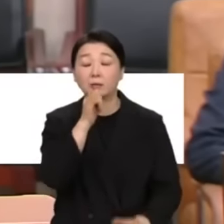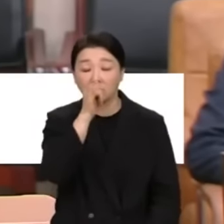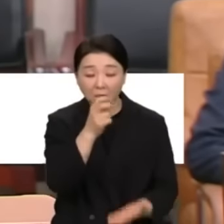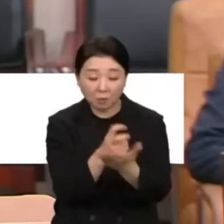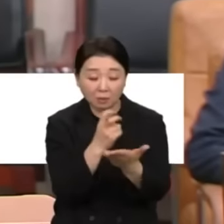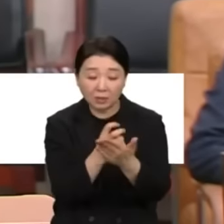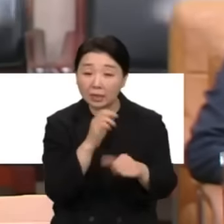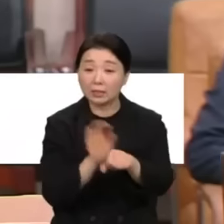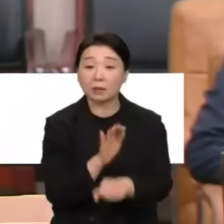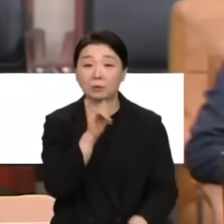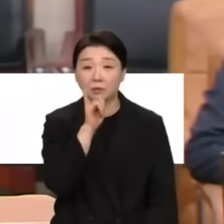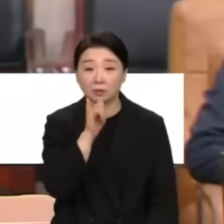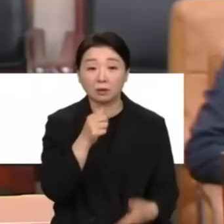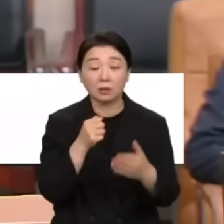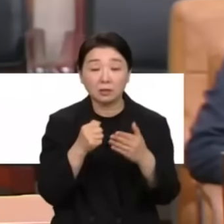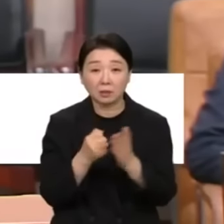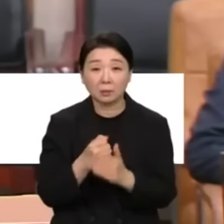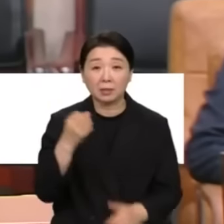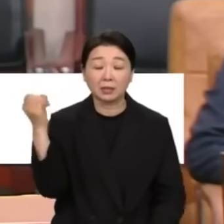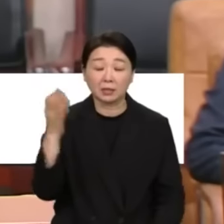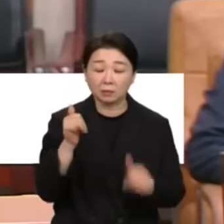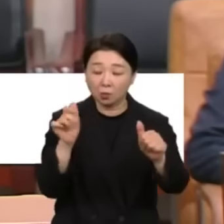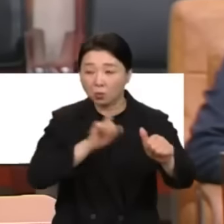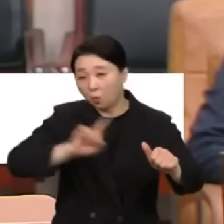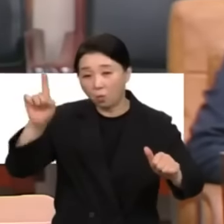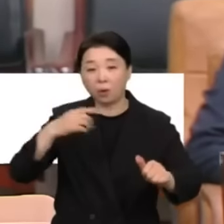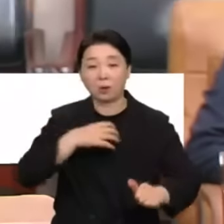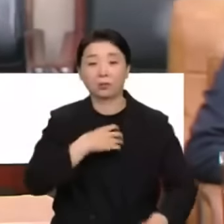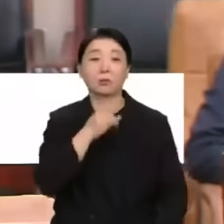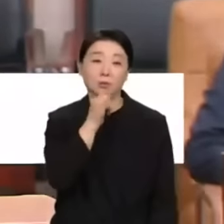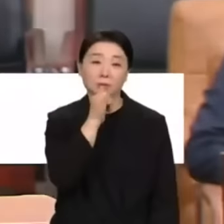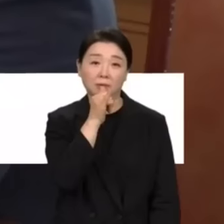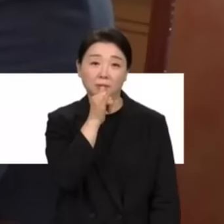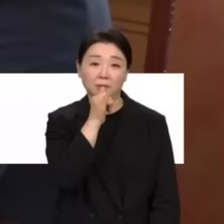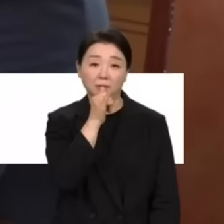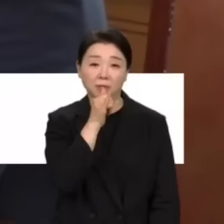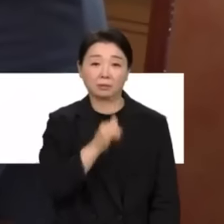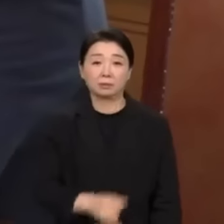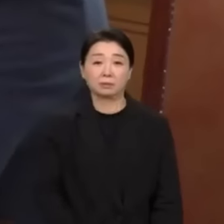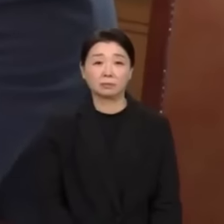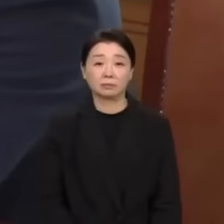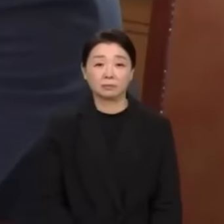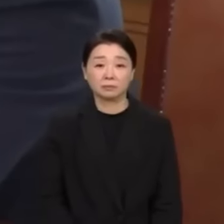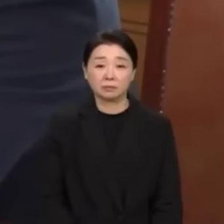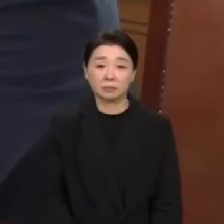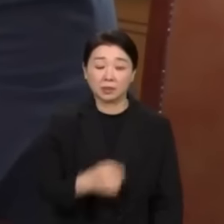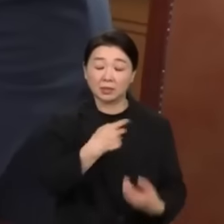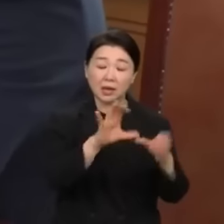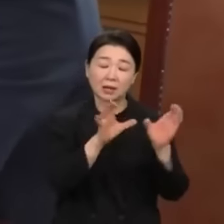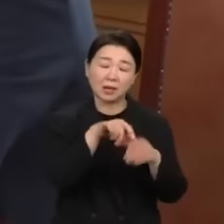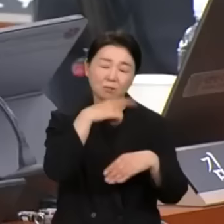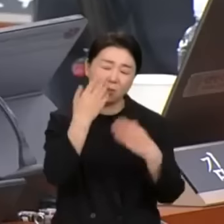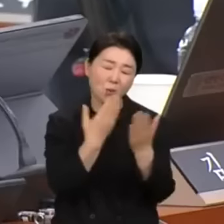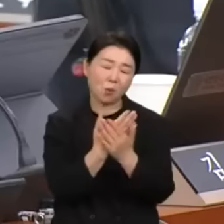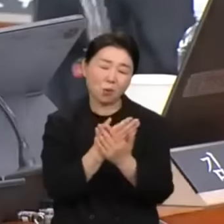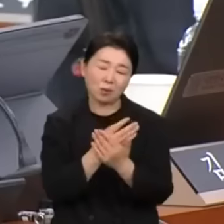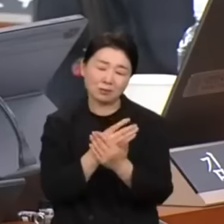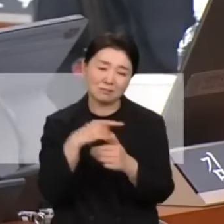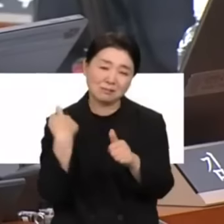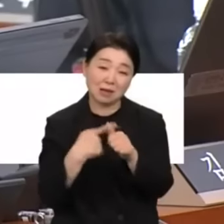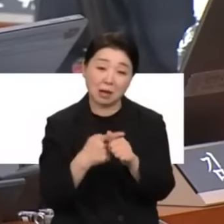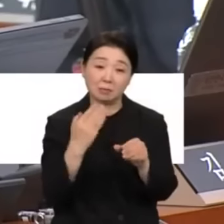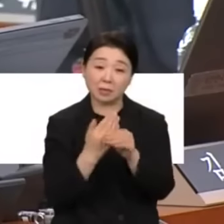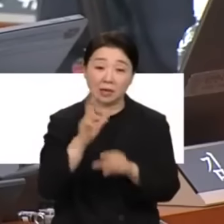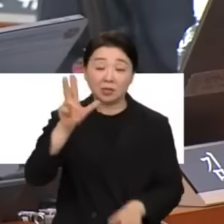판단으로 공소 제기 당할 위험성이 남아있는 상황으로 야당에선 고성이 터져나왔습니다. 선서를 안